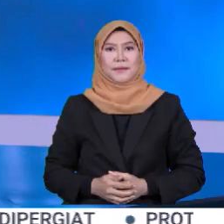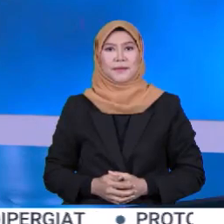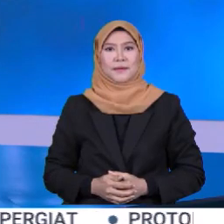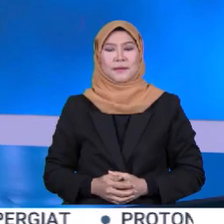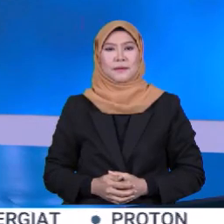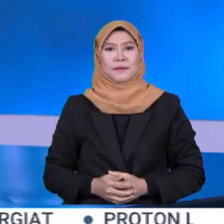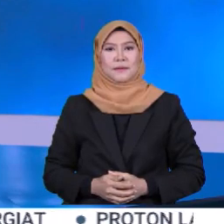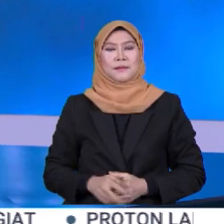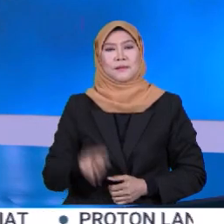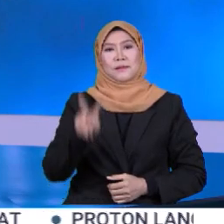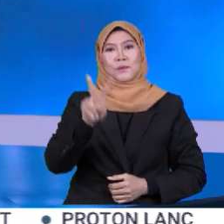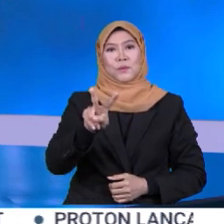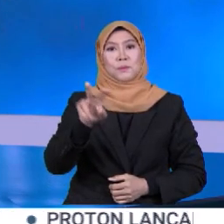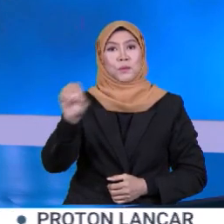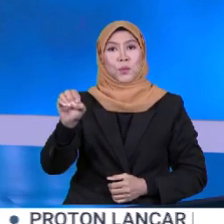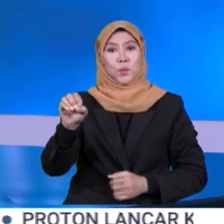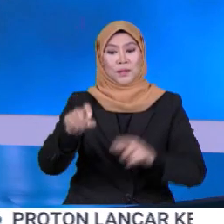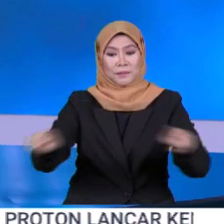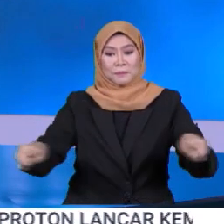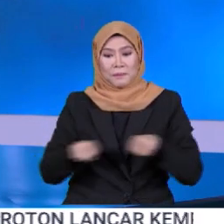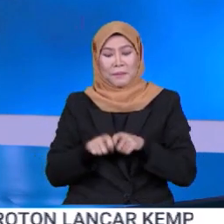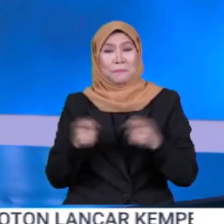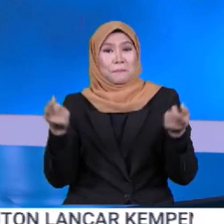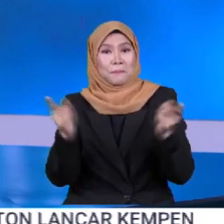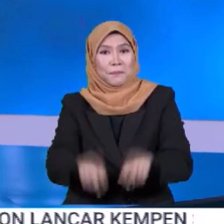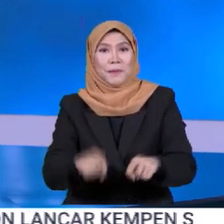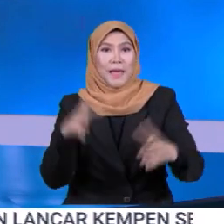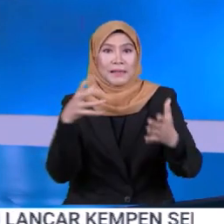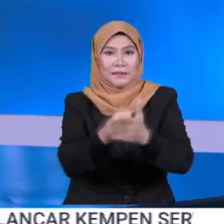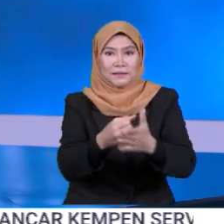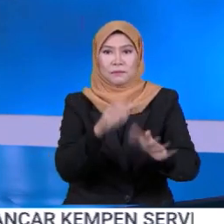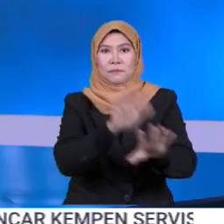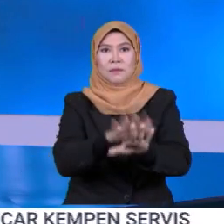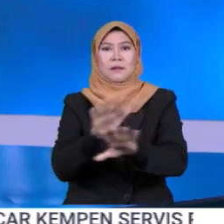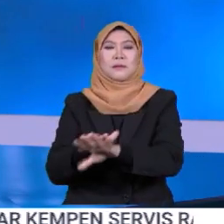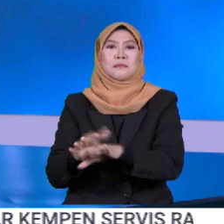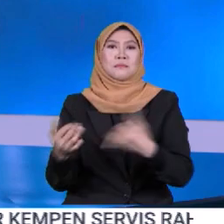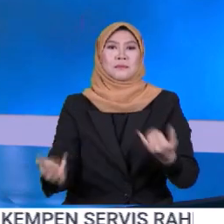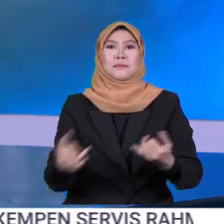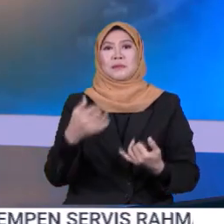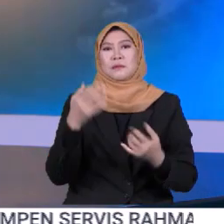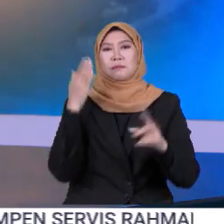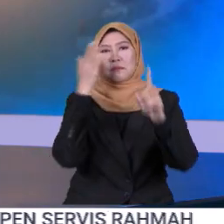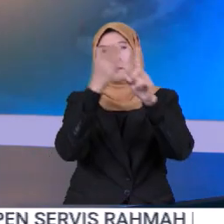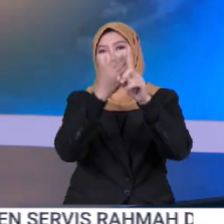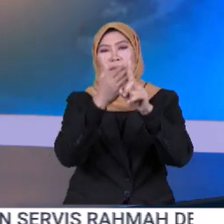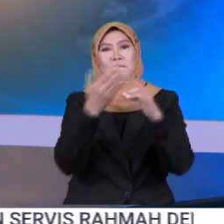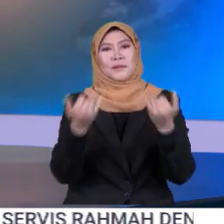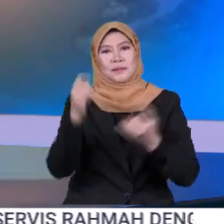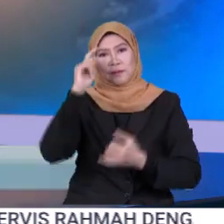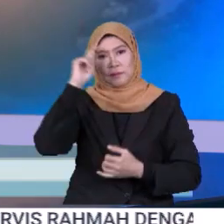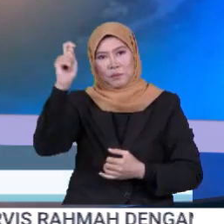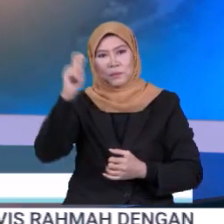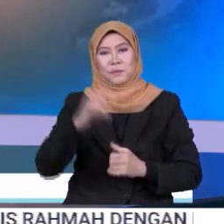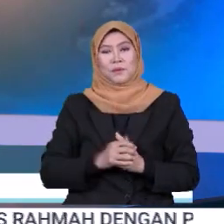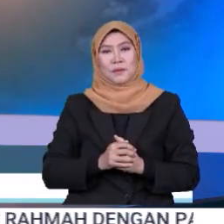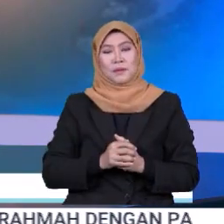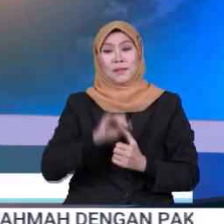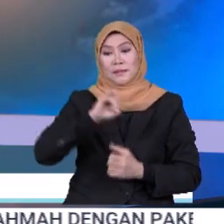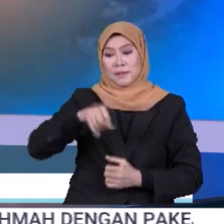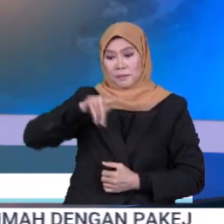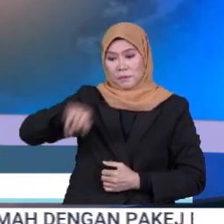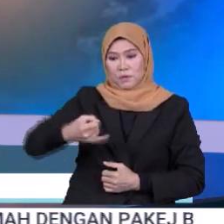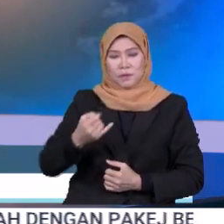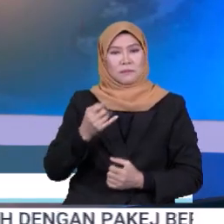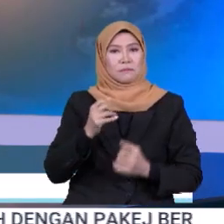Sementara itu, sebanyak 20 lokasi panas kemalangan maut difokuskan sepanjang OPS HRA 2023 di Terengganu. Rondaan JPJ